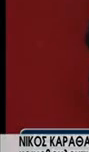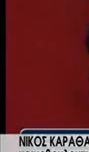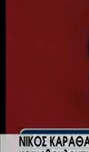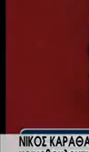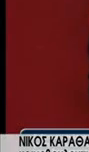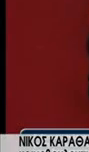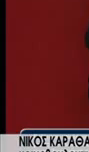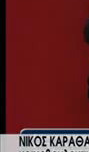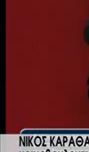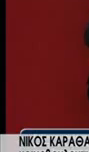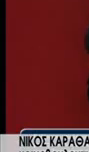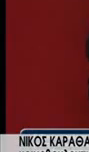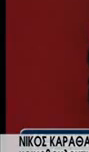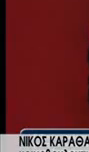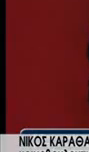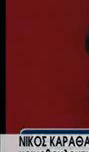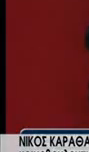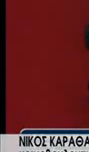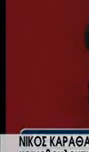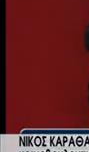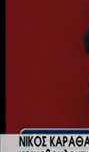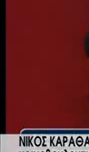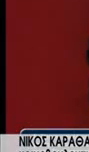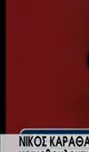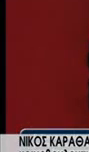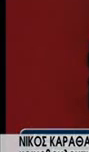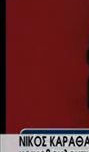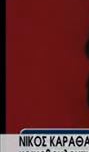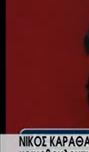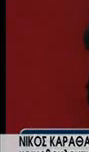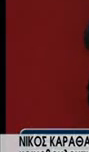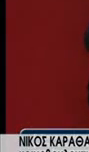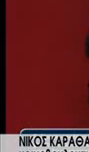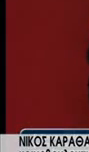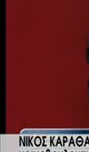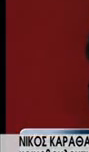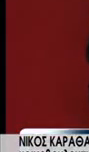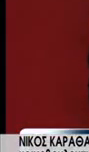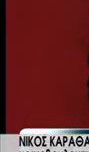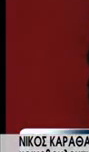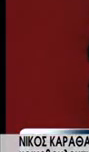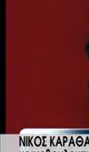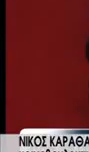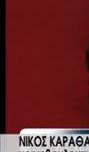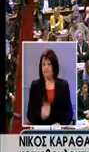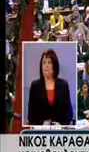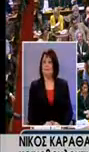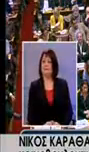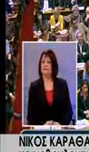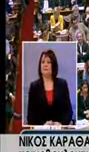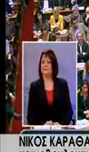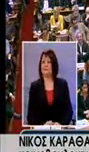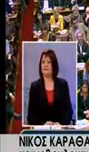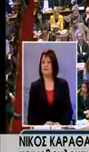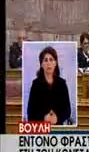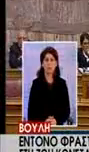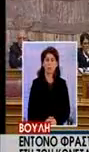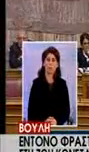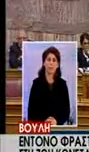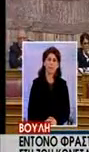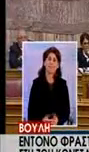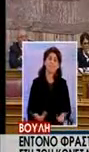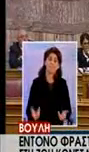πολιτικούς απογόνους των ναζιστών, συνεργάτες των κατακτητών, με το ναζιστικό αυτομόρφωμα της Χρυσής Αυγής. Έντονο φραστικό